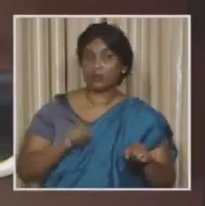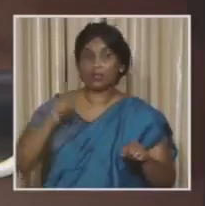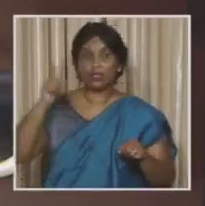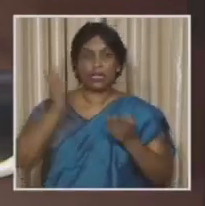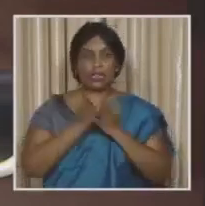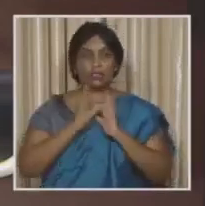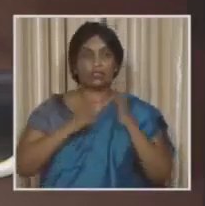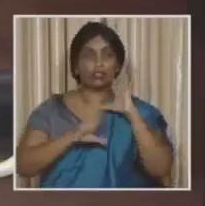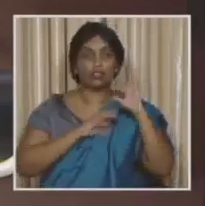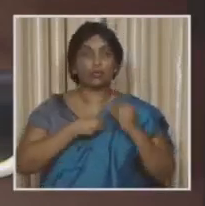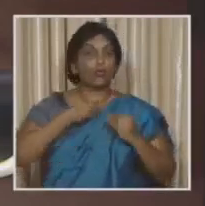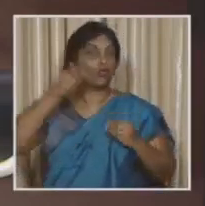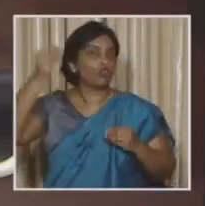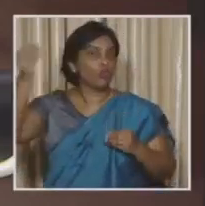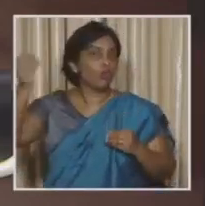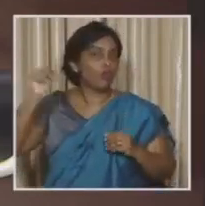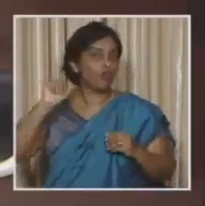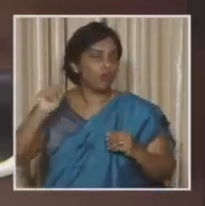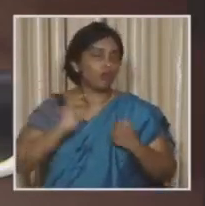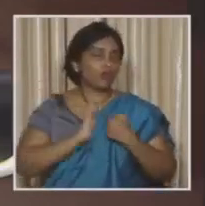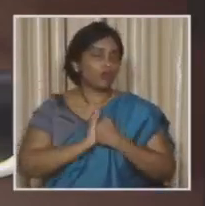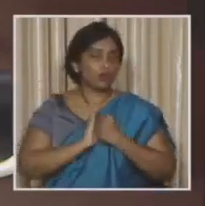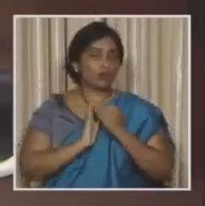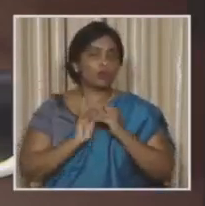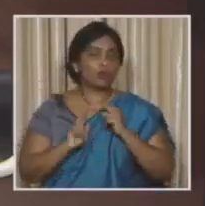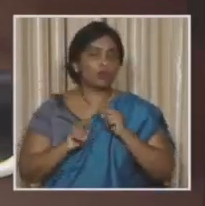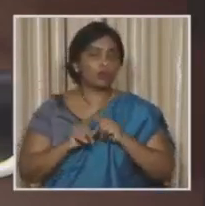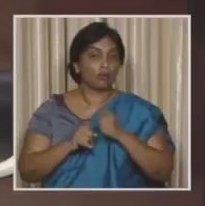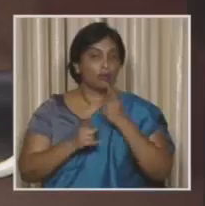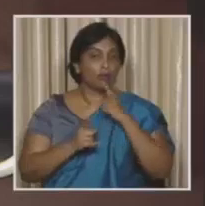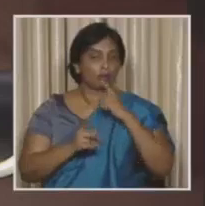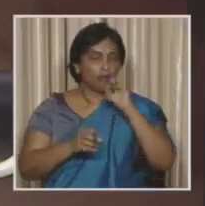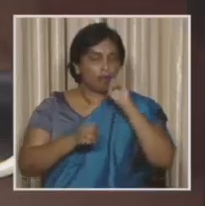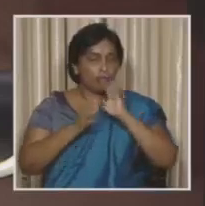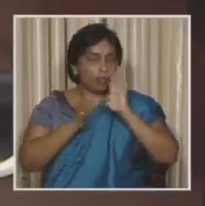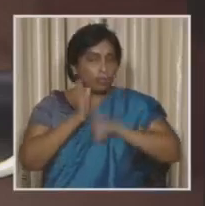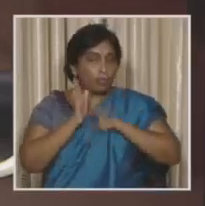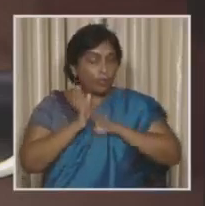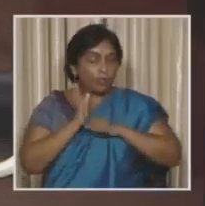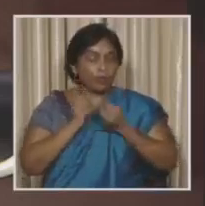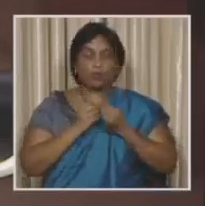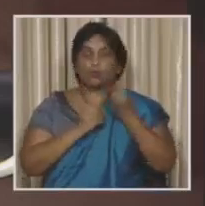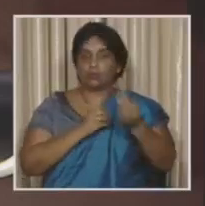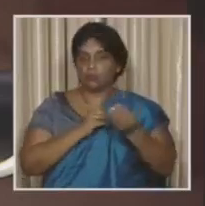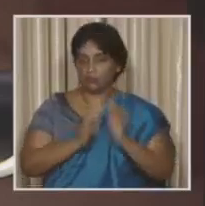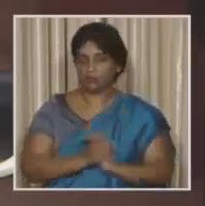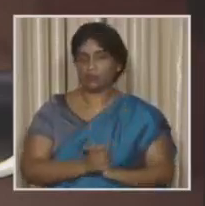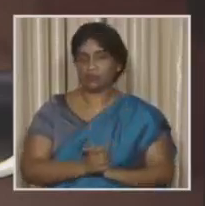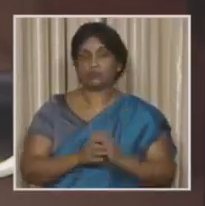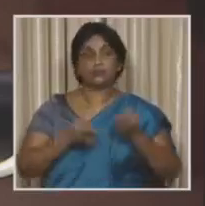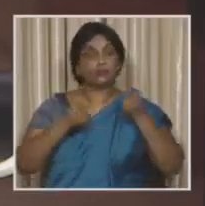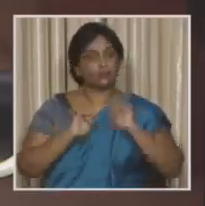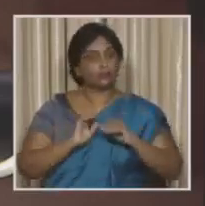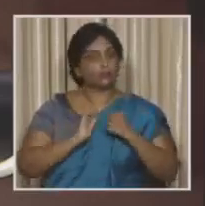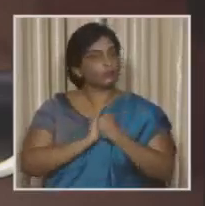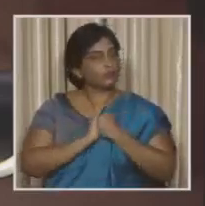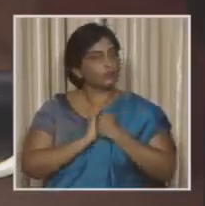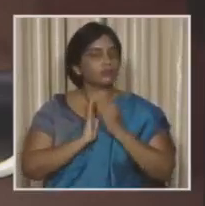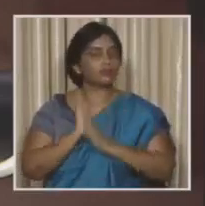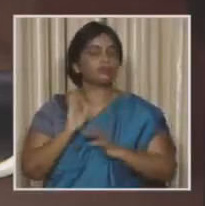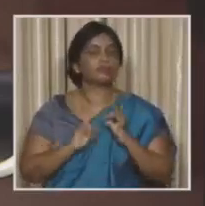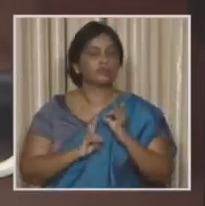බුද්ධ්‍යංශර තොරතුරු දුන්නේ කවුද? ඒ නිසා ගරු මන්ත්‍රීතුමනි ෆිල්ටර් කරලාද තොරතුරු? ඒක හොයලා දෙන්න. ඊළඟ ගරු මන්ත්‍රීතුමනි